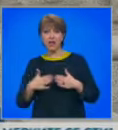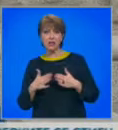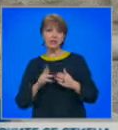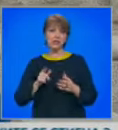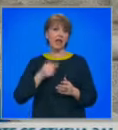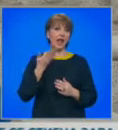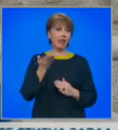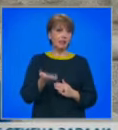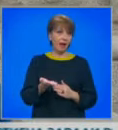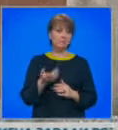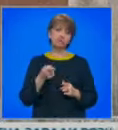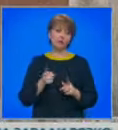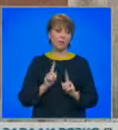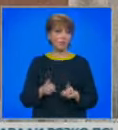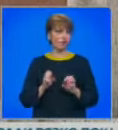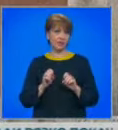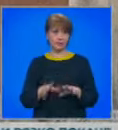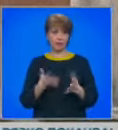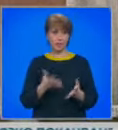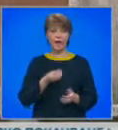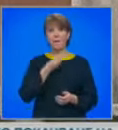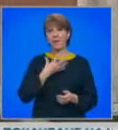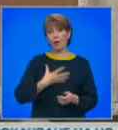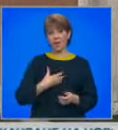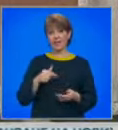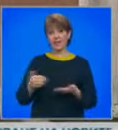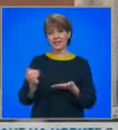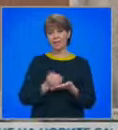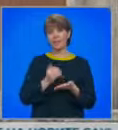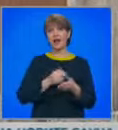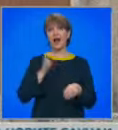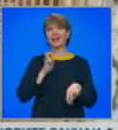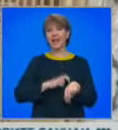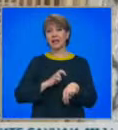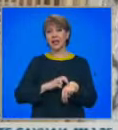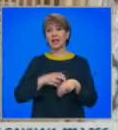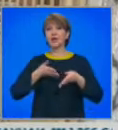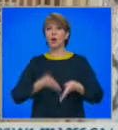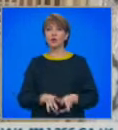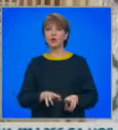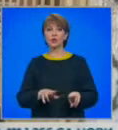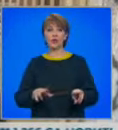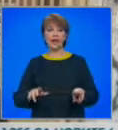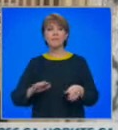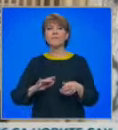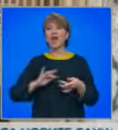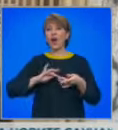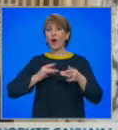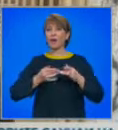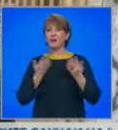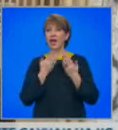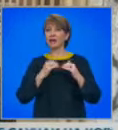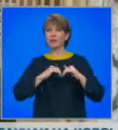съществена разлика. Това е абсолютно допустимо. И в Благоевград днес събираха декларации от родителите. Онлайн обучението